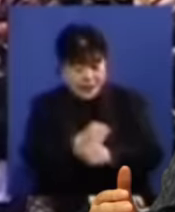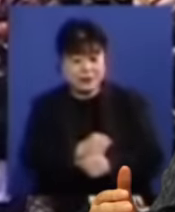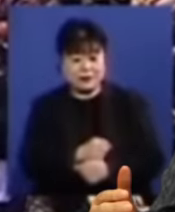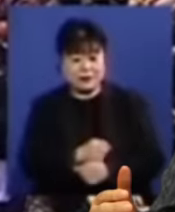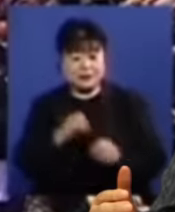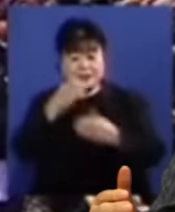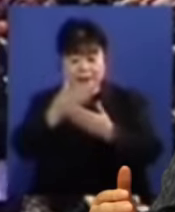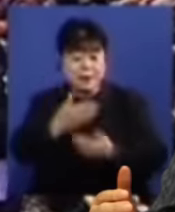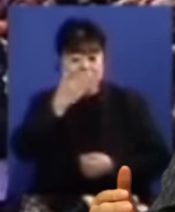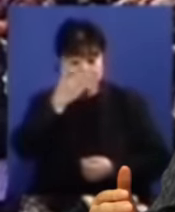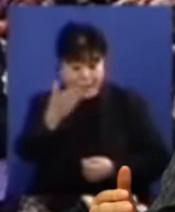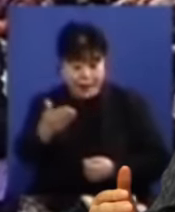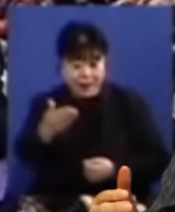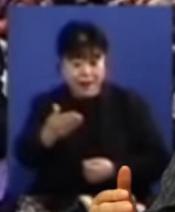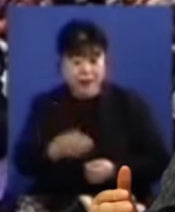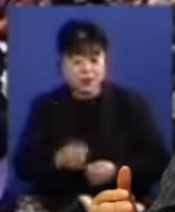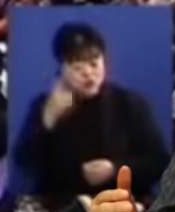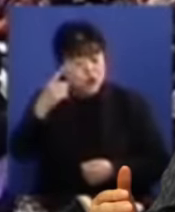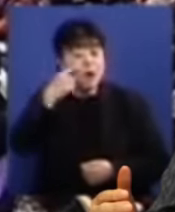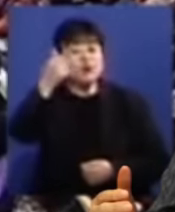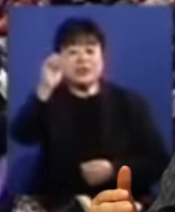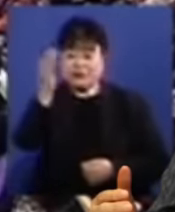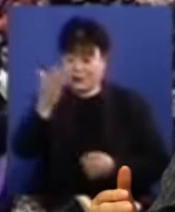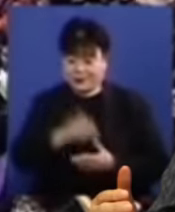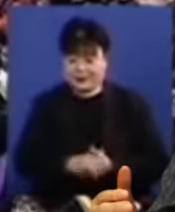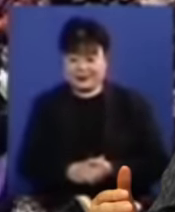번 응답을 받은